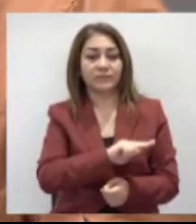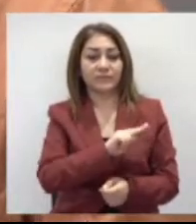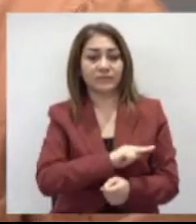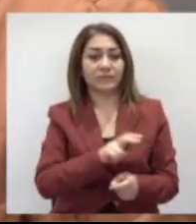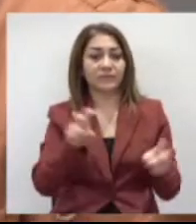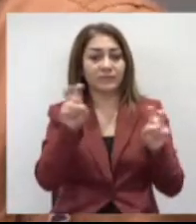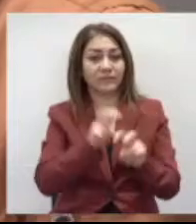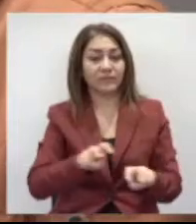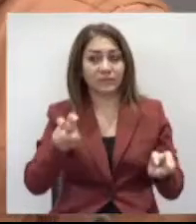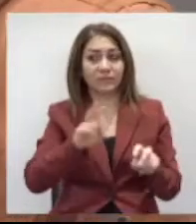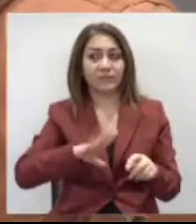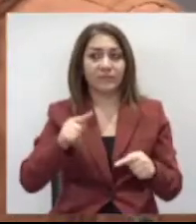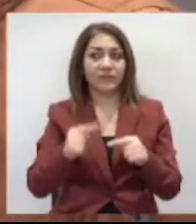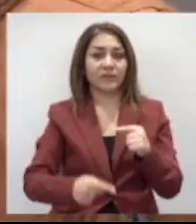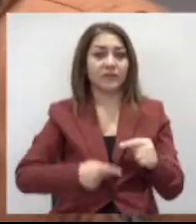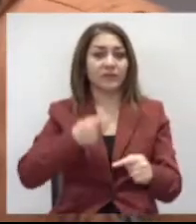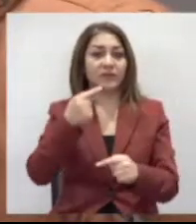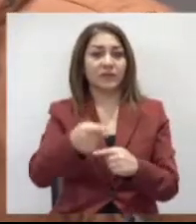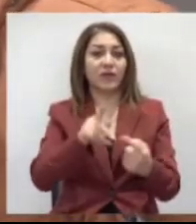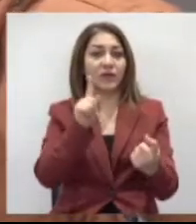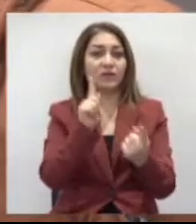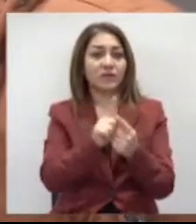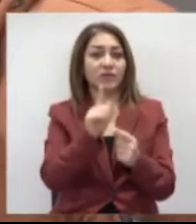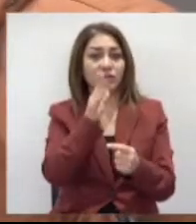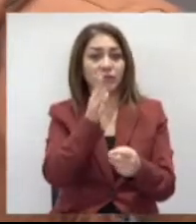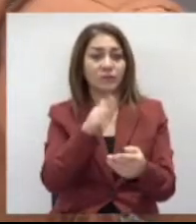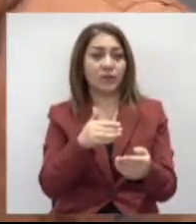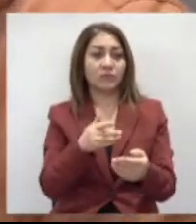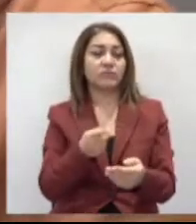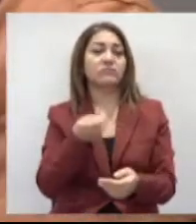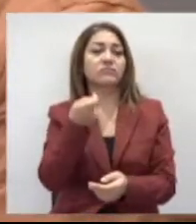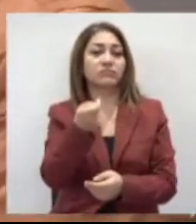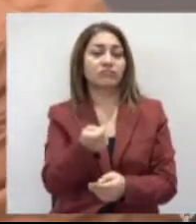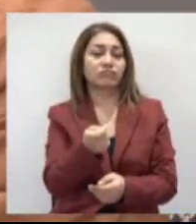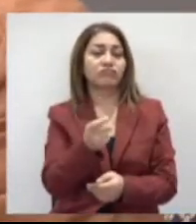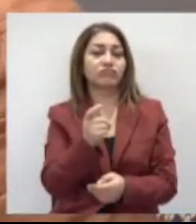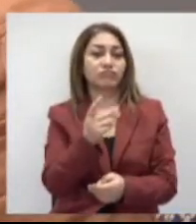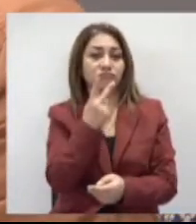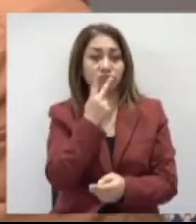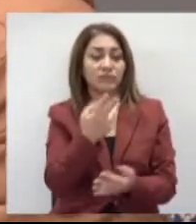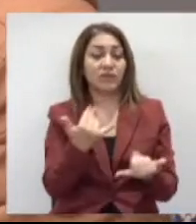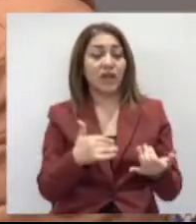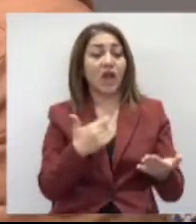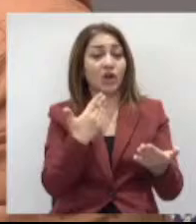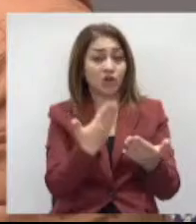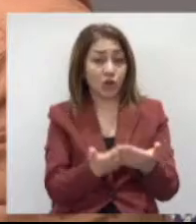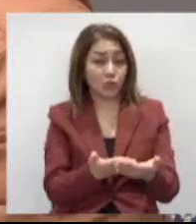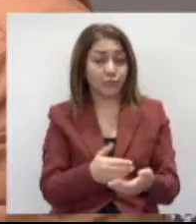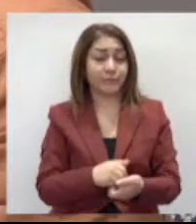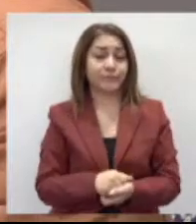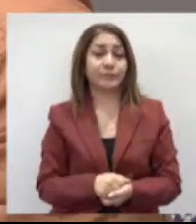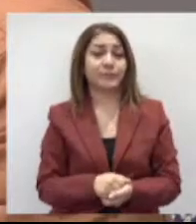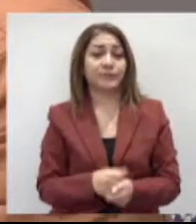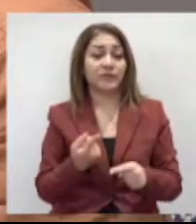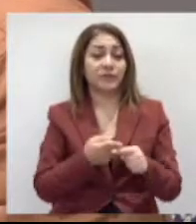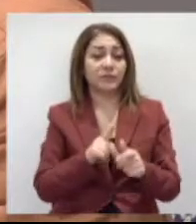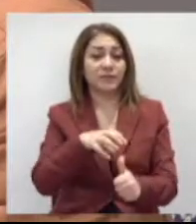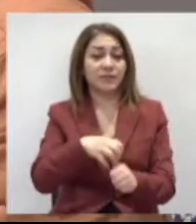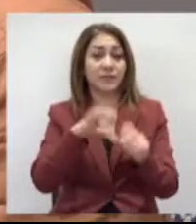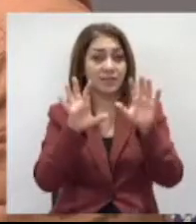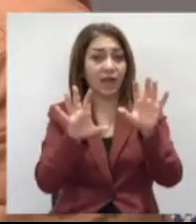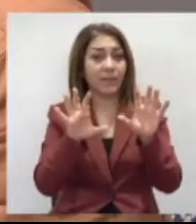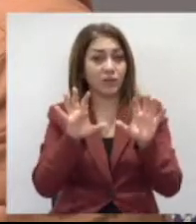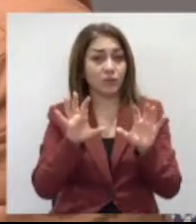հաջորդ հանդիպման ժամանակ ներկայացնելու ակնկալիքով։ Ես կառաջարկեմ, որպեսզի